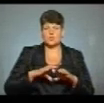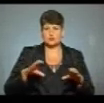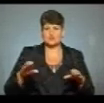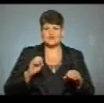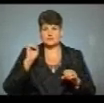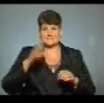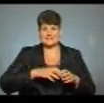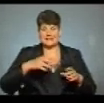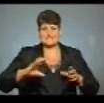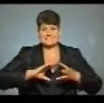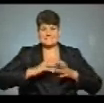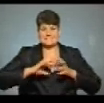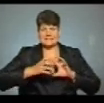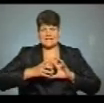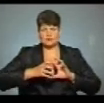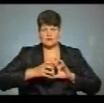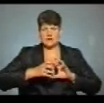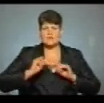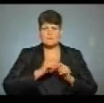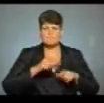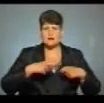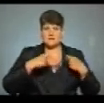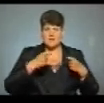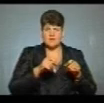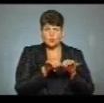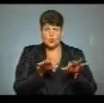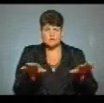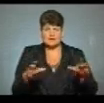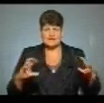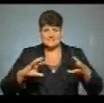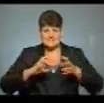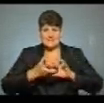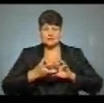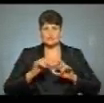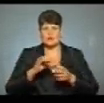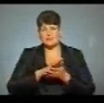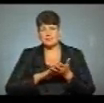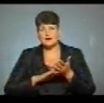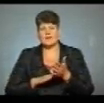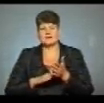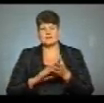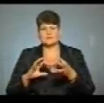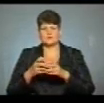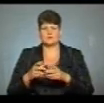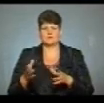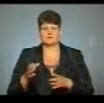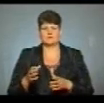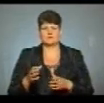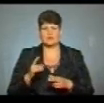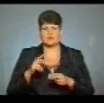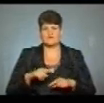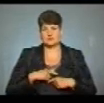рукави, з'єднує між собою, підбігає до розгалудження, з'єднує і далі на фінішу з'єднує ствол. Тобто